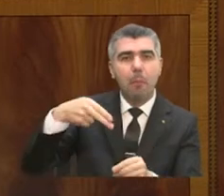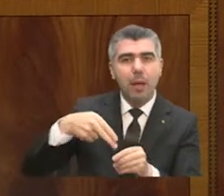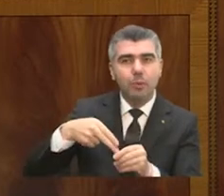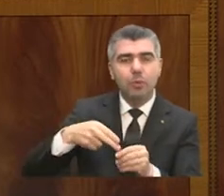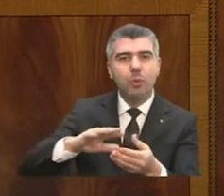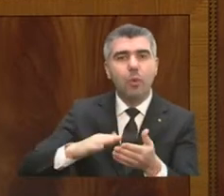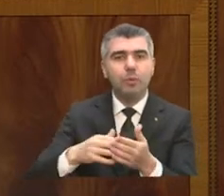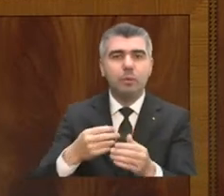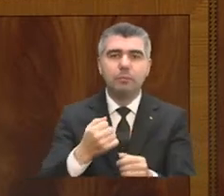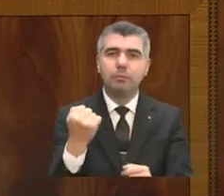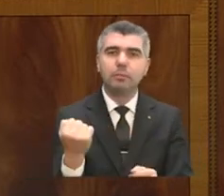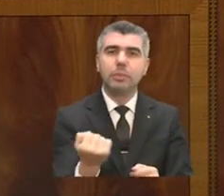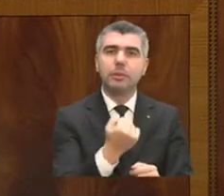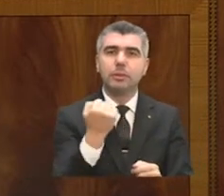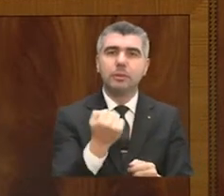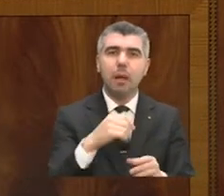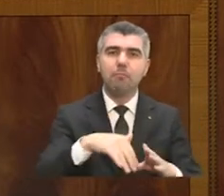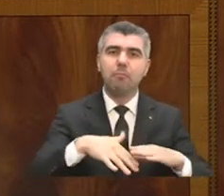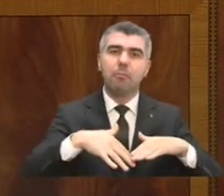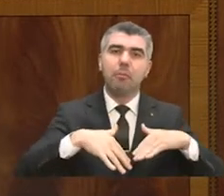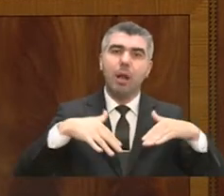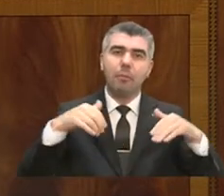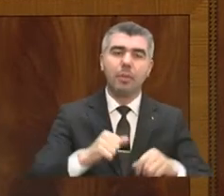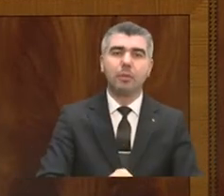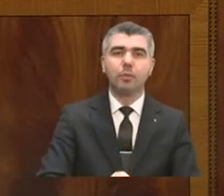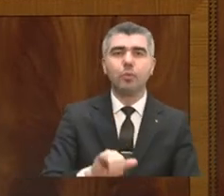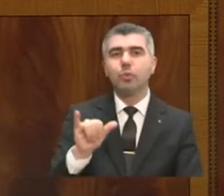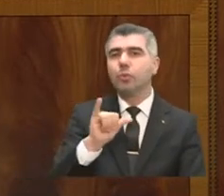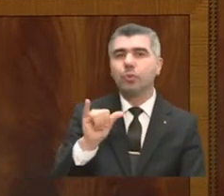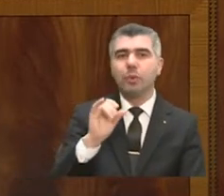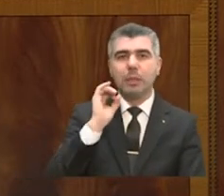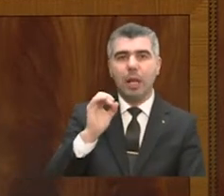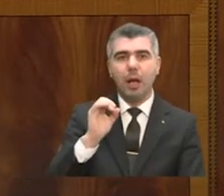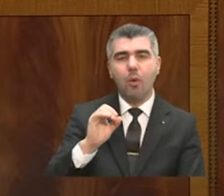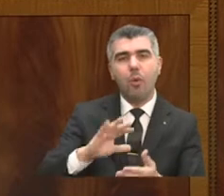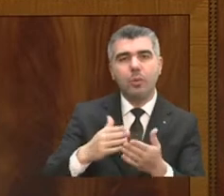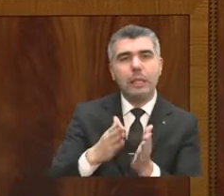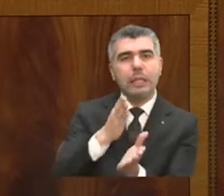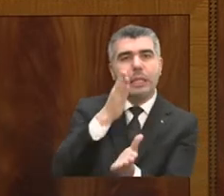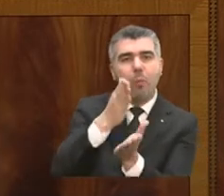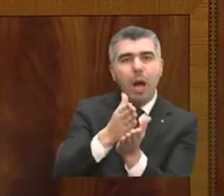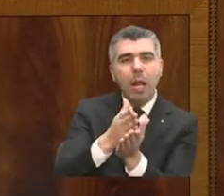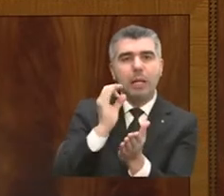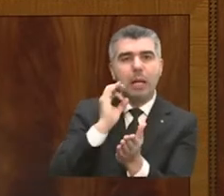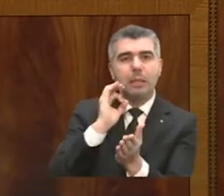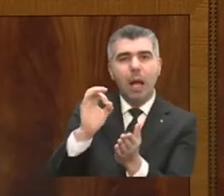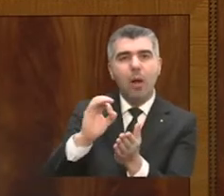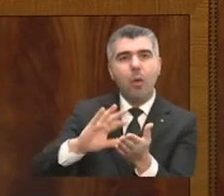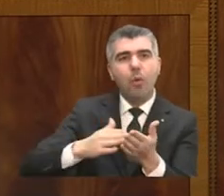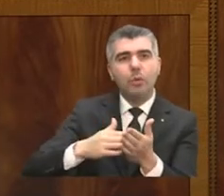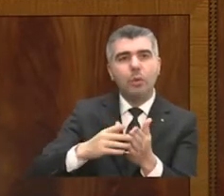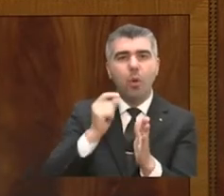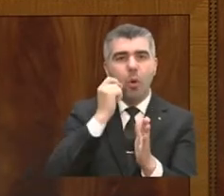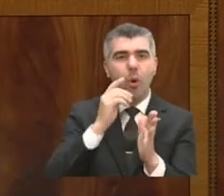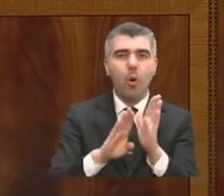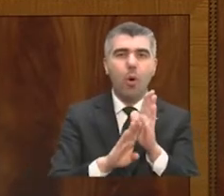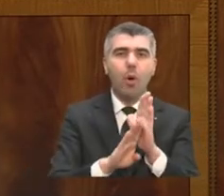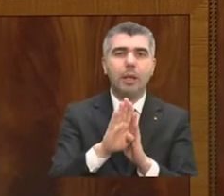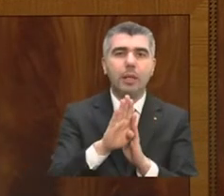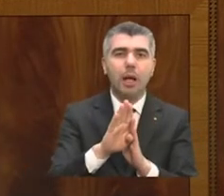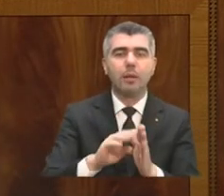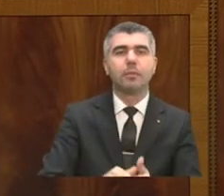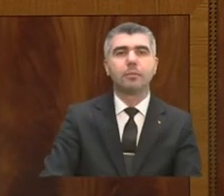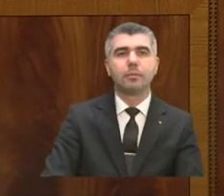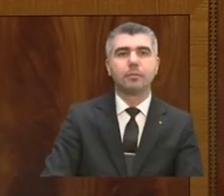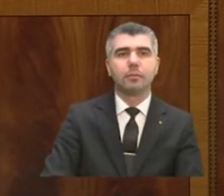la porte grande à des lobbies. Alors où sont les slogans de la démocratie, de